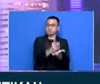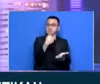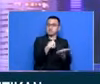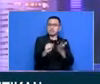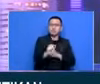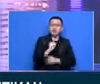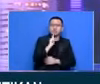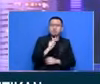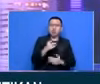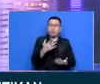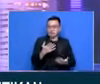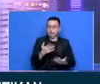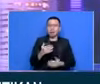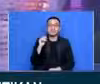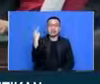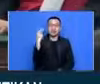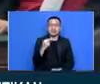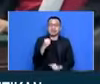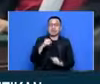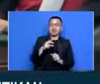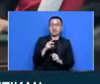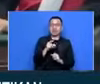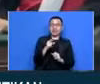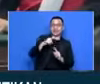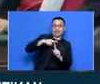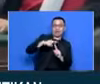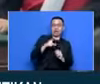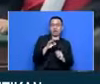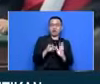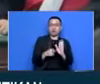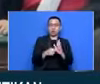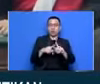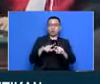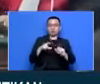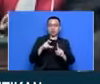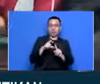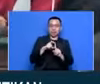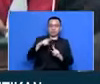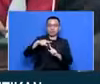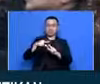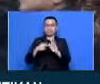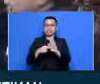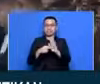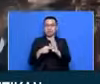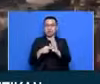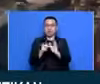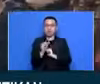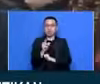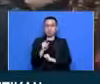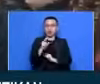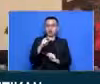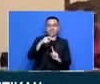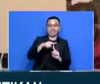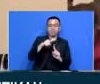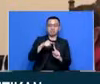pembunuhan Gregorius Ronald tanur juru bicara Komisi Yudisial Mukti Fajar mengatakan hasil